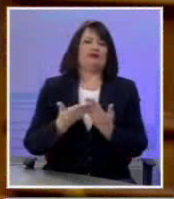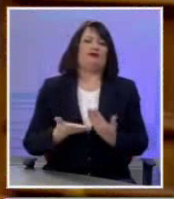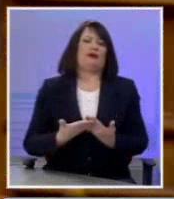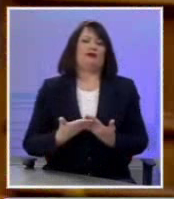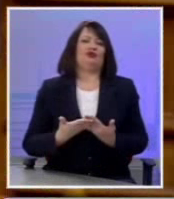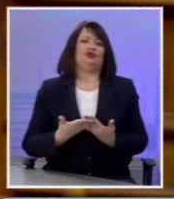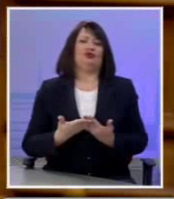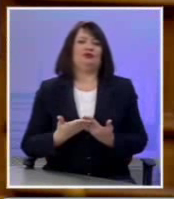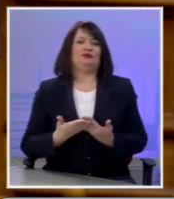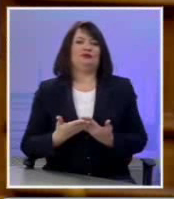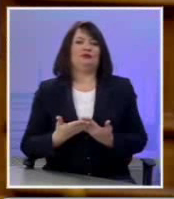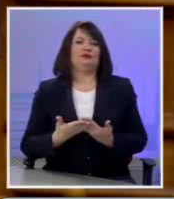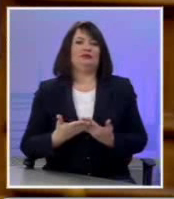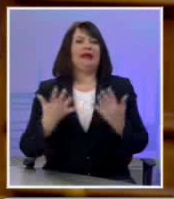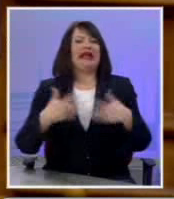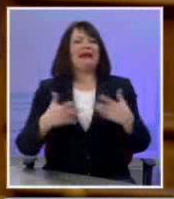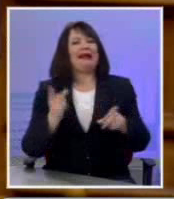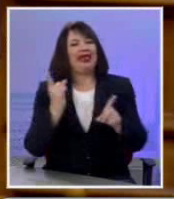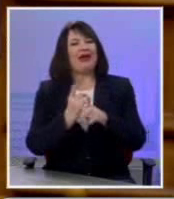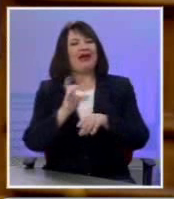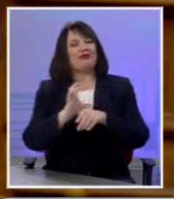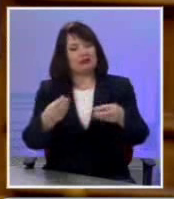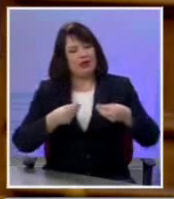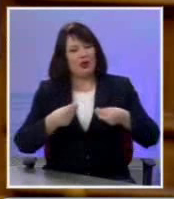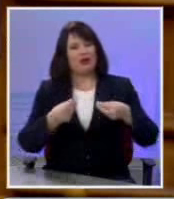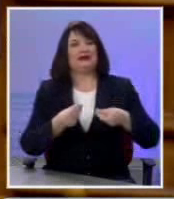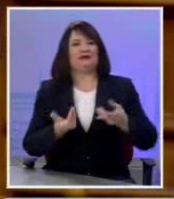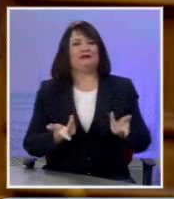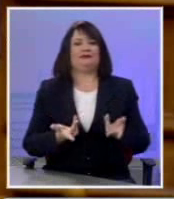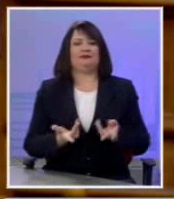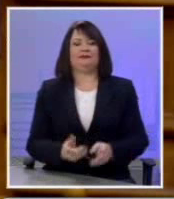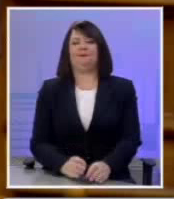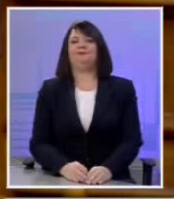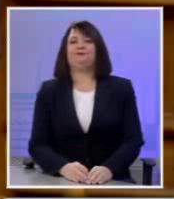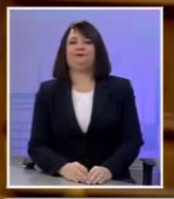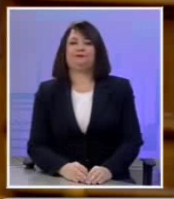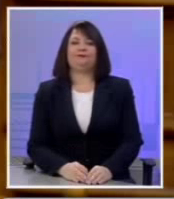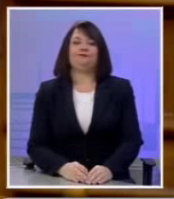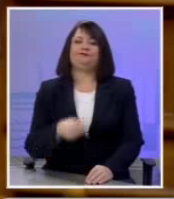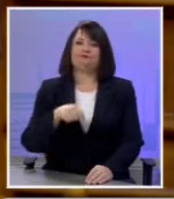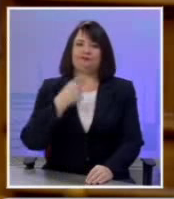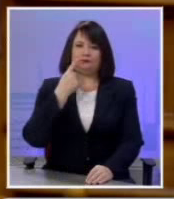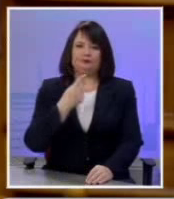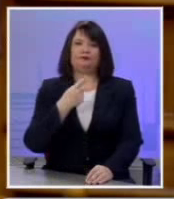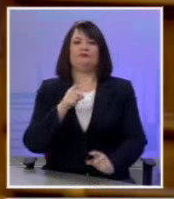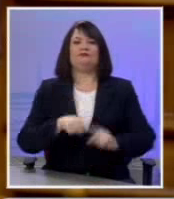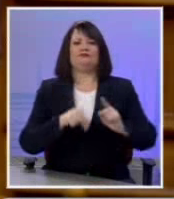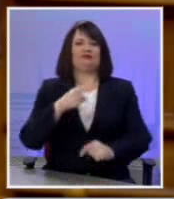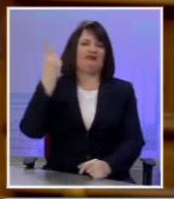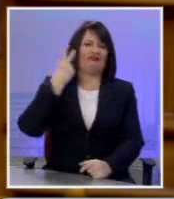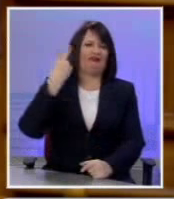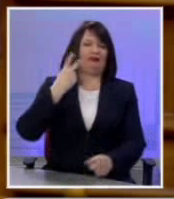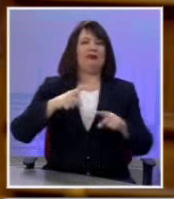βοηθήσουν με τη συνδρομή τέτοιων μηχανημάτων. Να πω λοιπόν εδώ ότι κάποιοι κατηγόρησαν τη